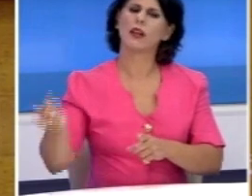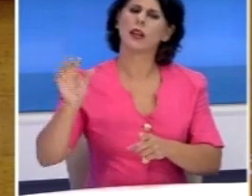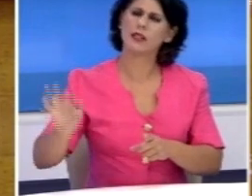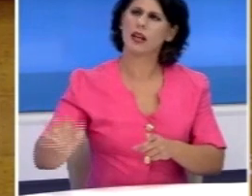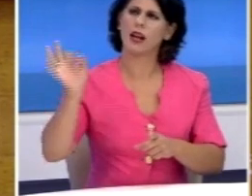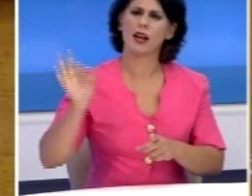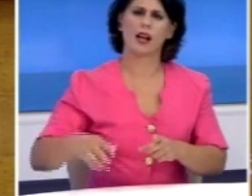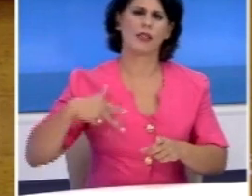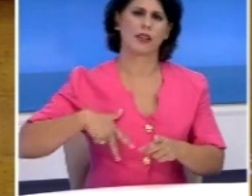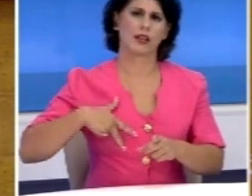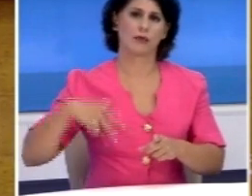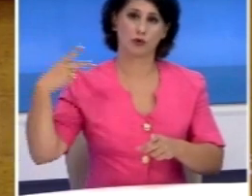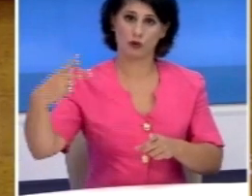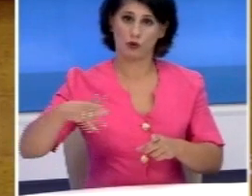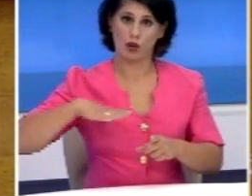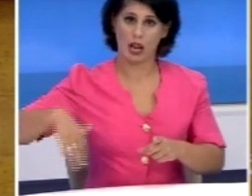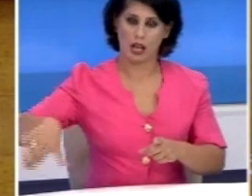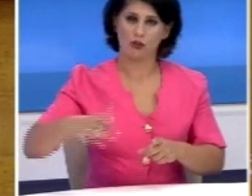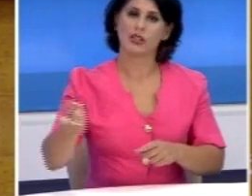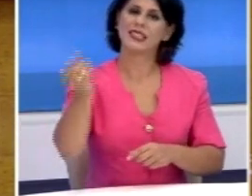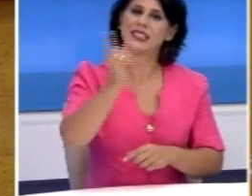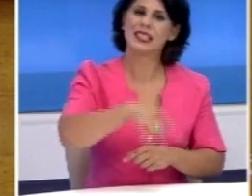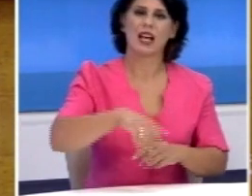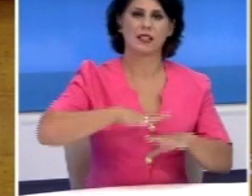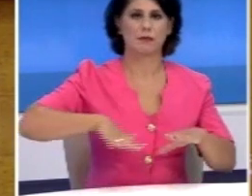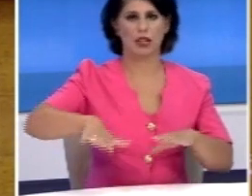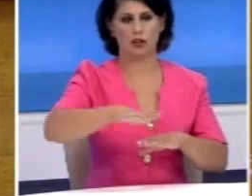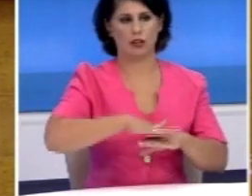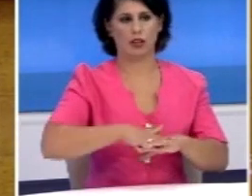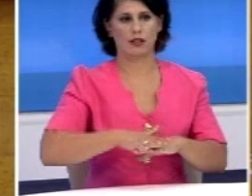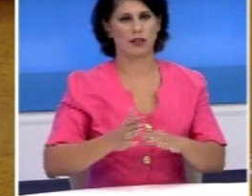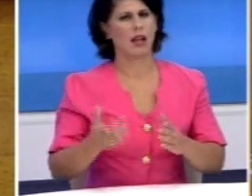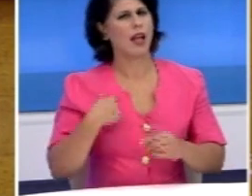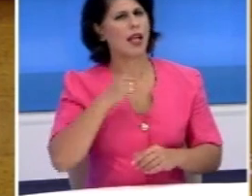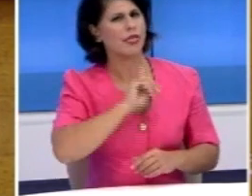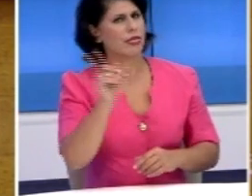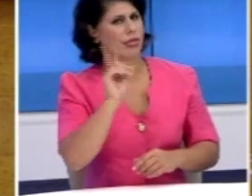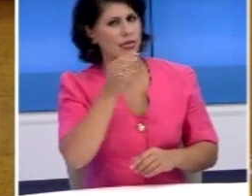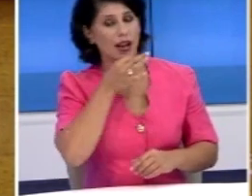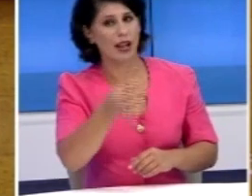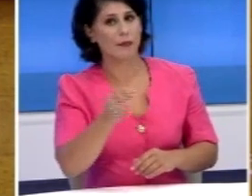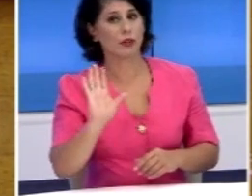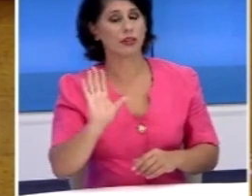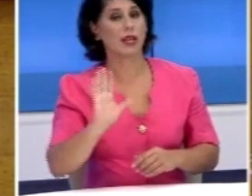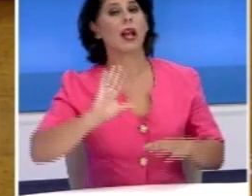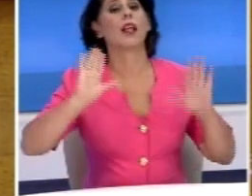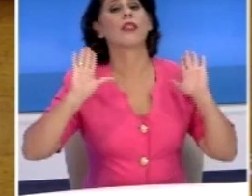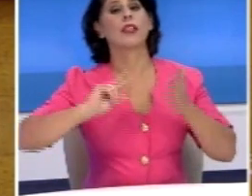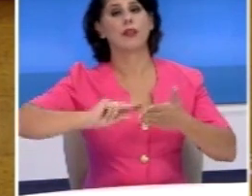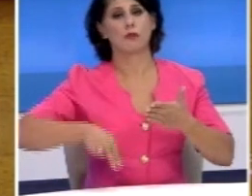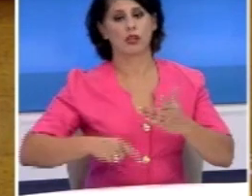χώρα από τους δικούς της λαούς σε άλλες περιοχές. Δεν ισχυριζόμαστε ότι δεν θα